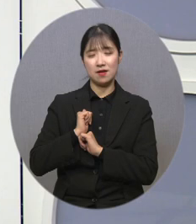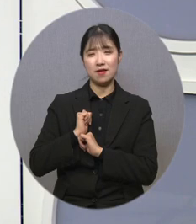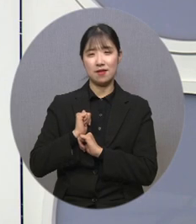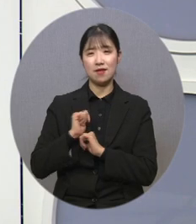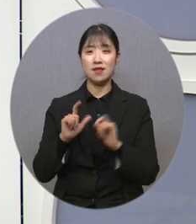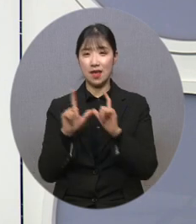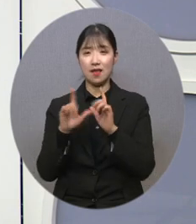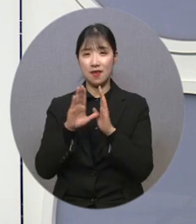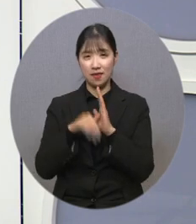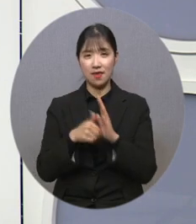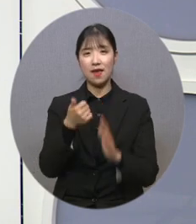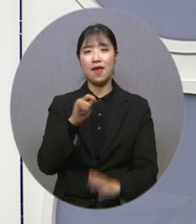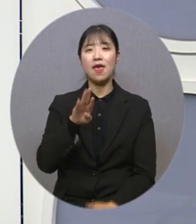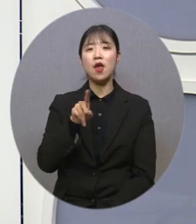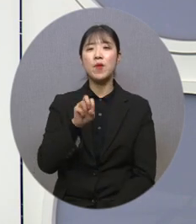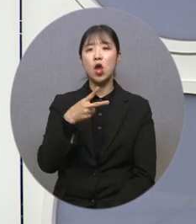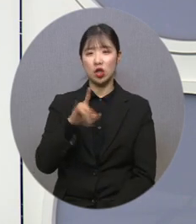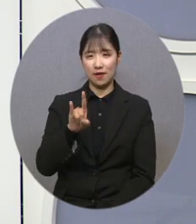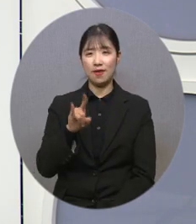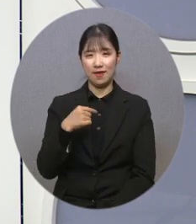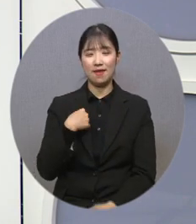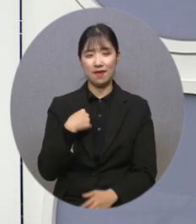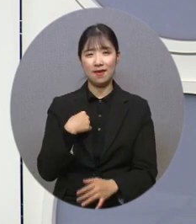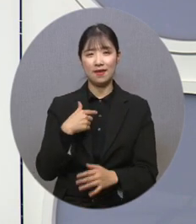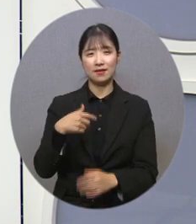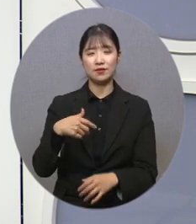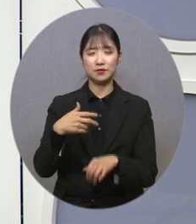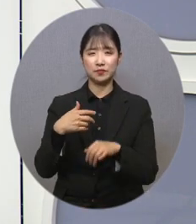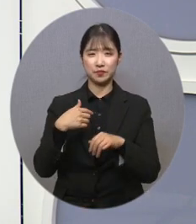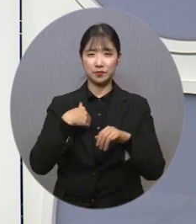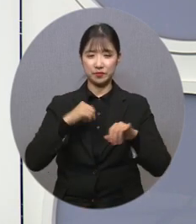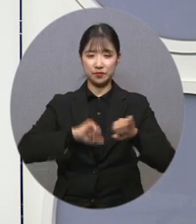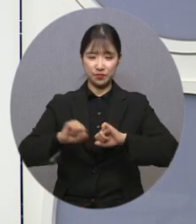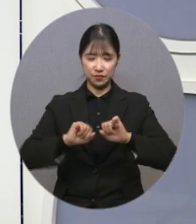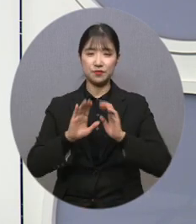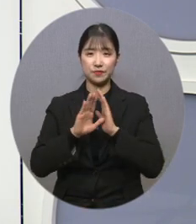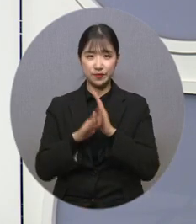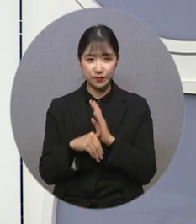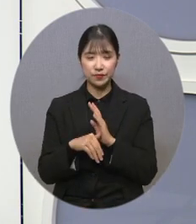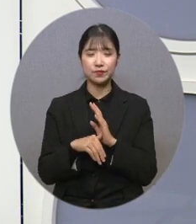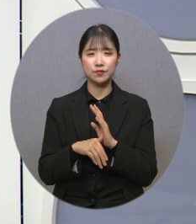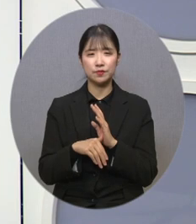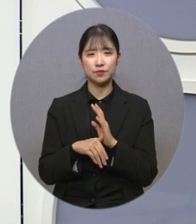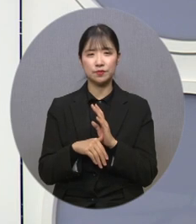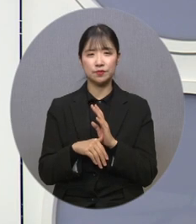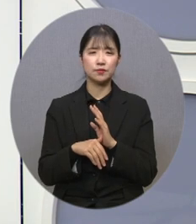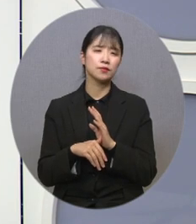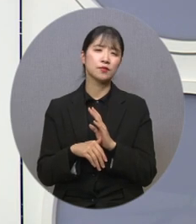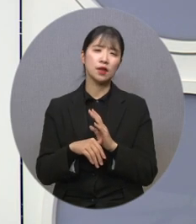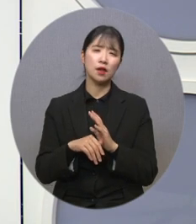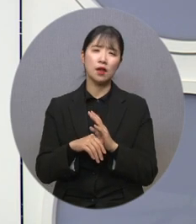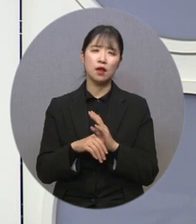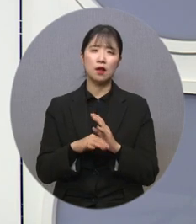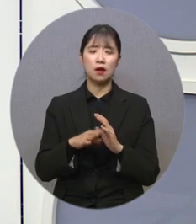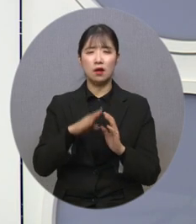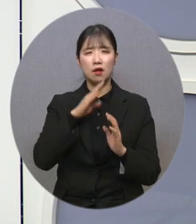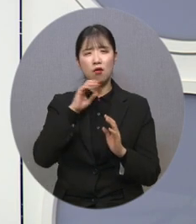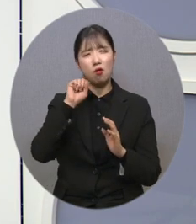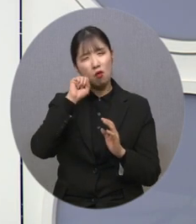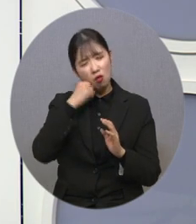하면서 제가 해병대 생활을 했습니다. 해병대 장교 생활을 하면서 예. 그 어려운